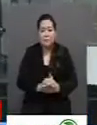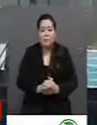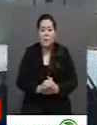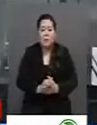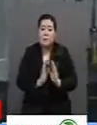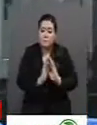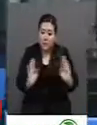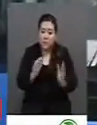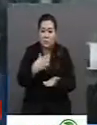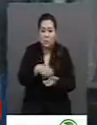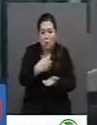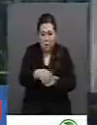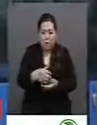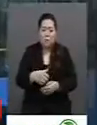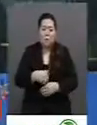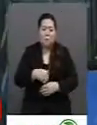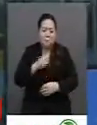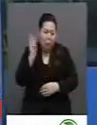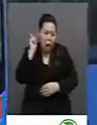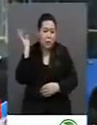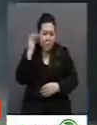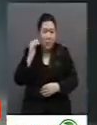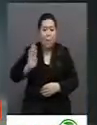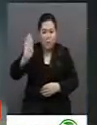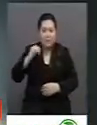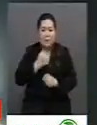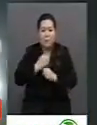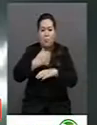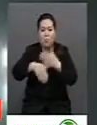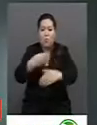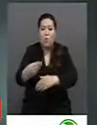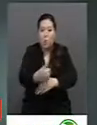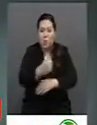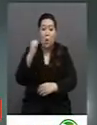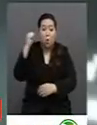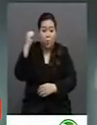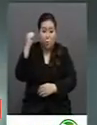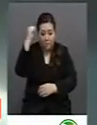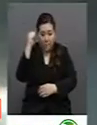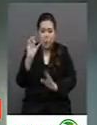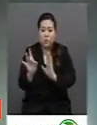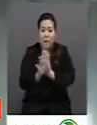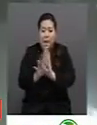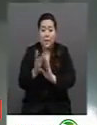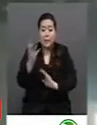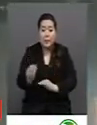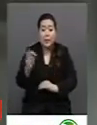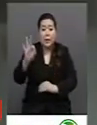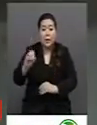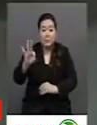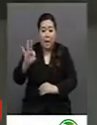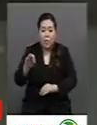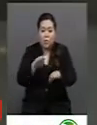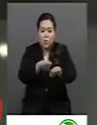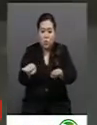วบอกว่าคือหลังจากรับทราบเรื่องเนี่ยทางบริษัทก็จะรีบดำเนินการไปประสานเพื่อ นำรถเมย์ล็อตสุดท้ายอีก99คันออกม